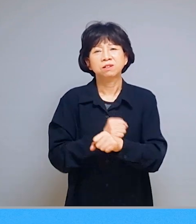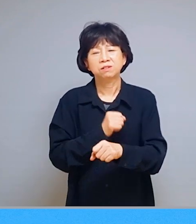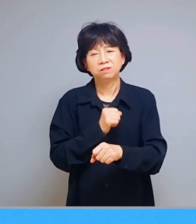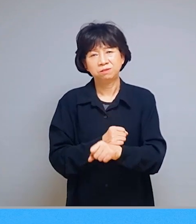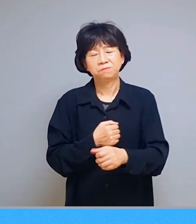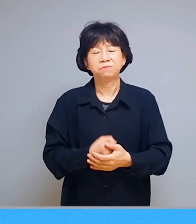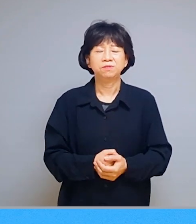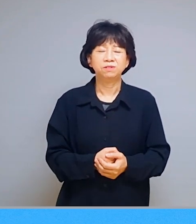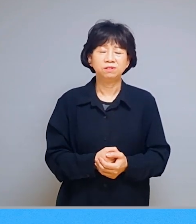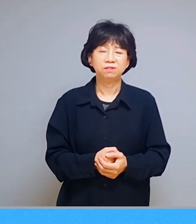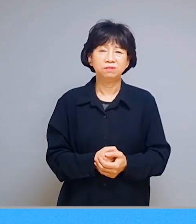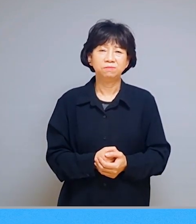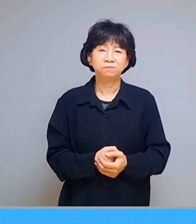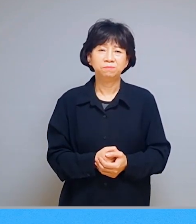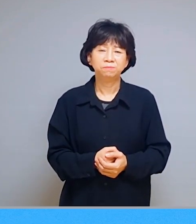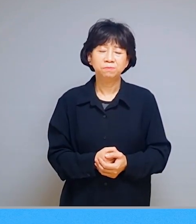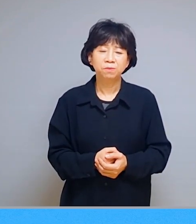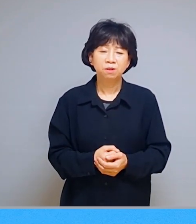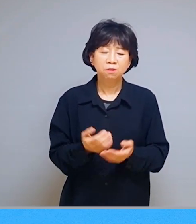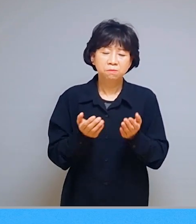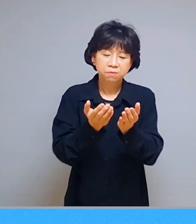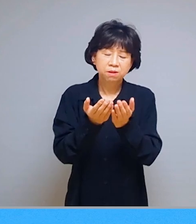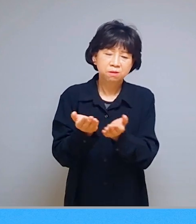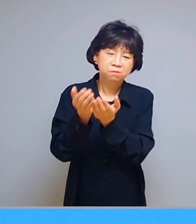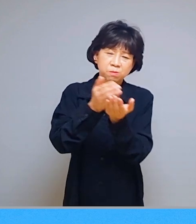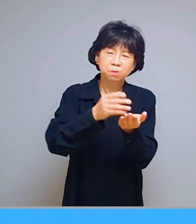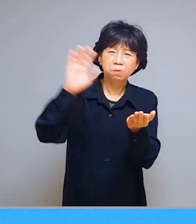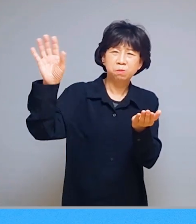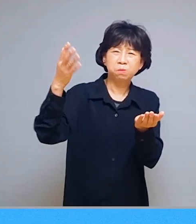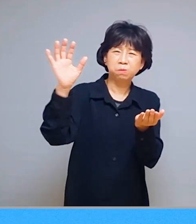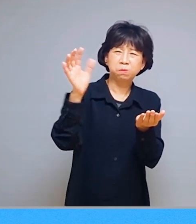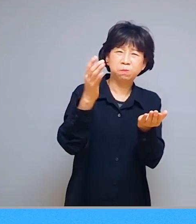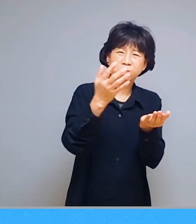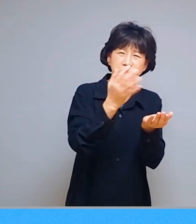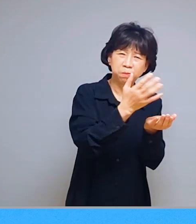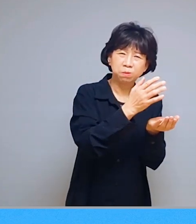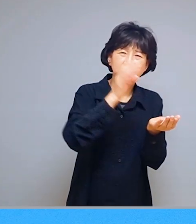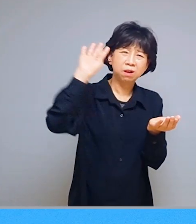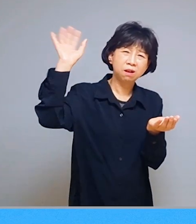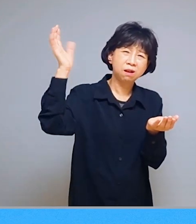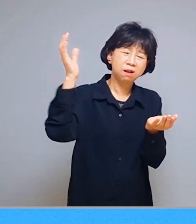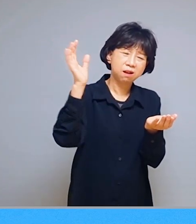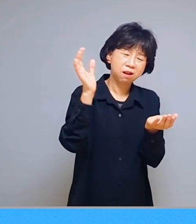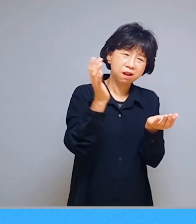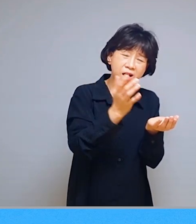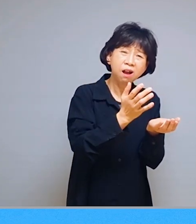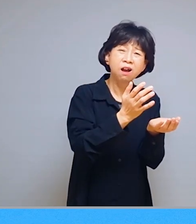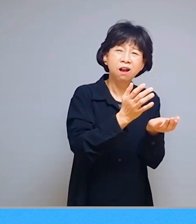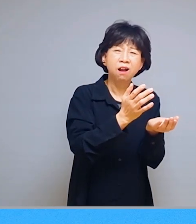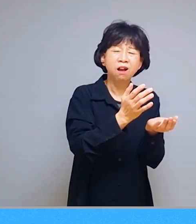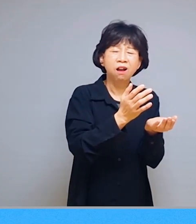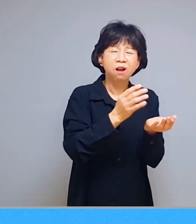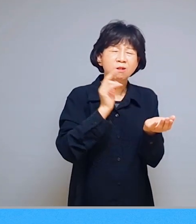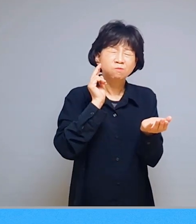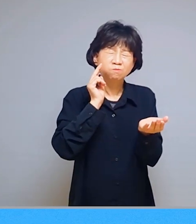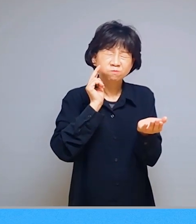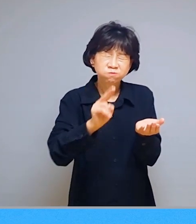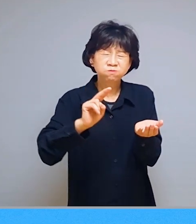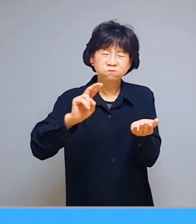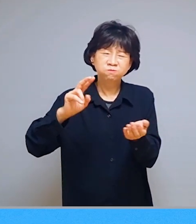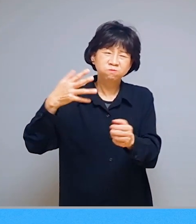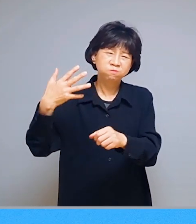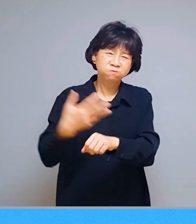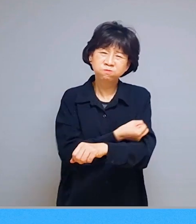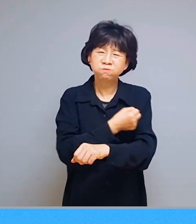유라굴로라는 강력한 강풍이 배를 덮칩니다. 요즘에 태풍이나 허리케인만 한 정도의